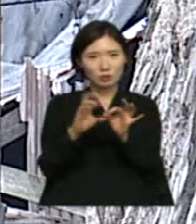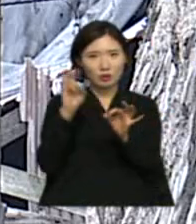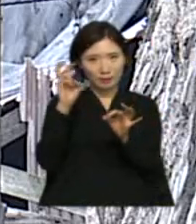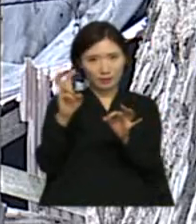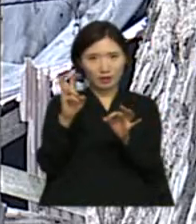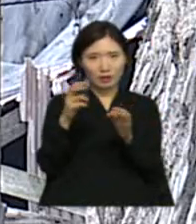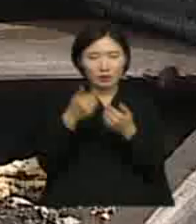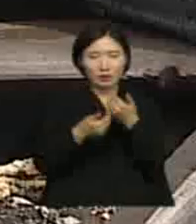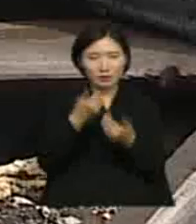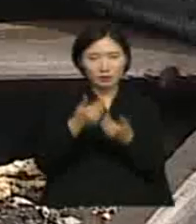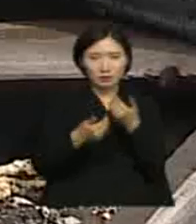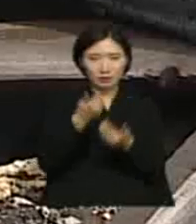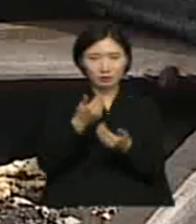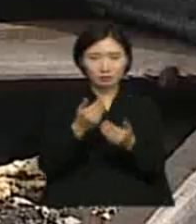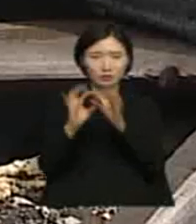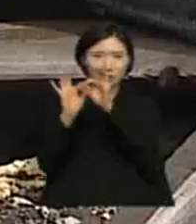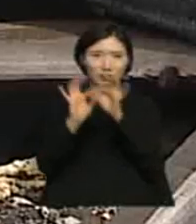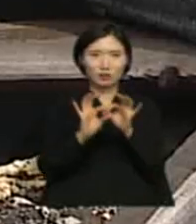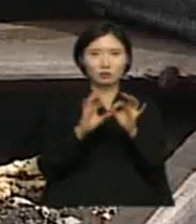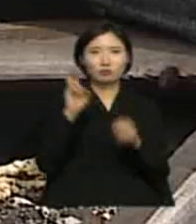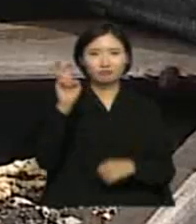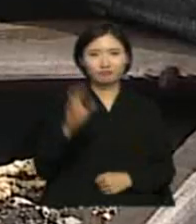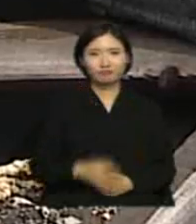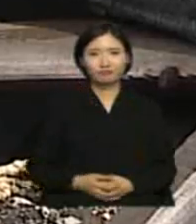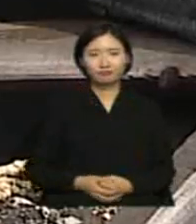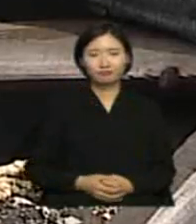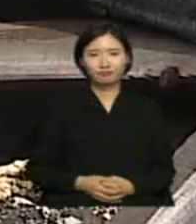보입니다 딜 i've 서울 경기 케이블 tv 송지효 입니다